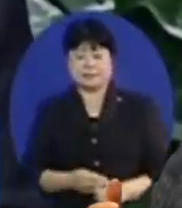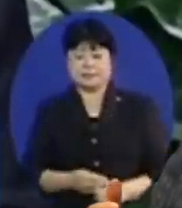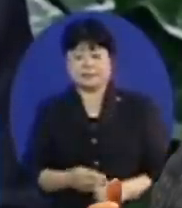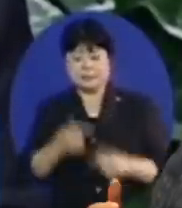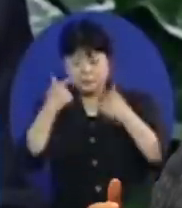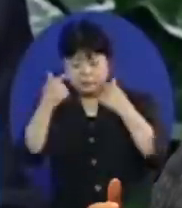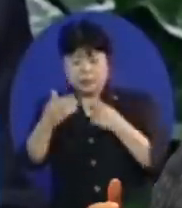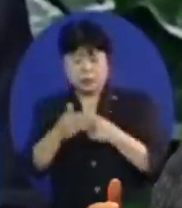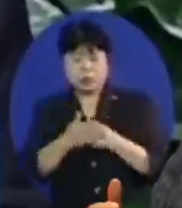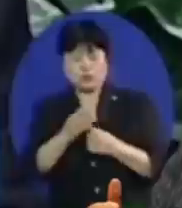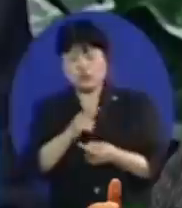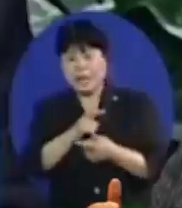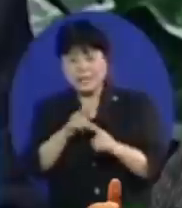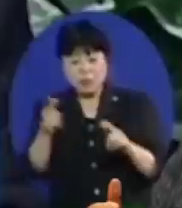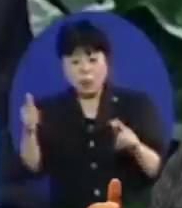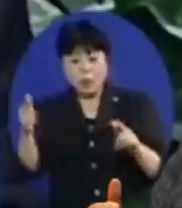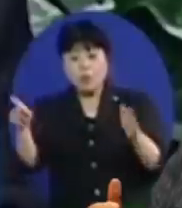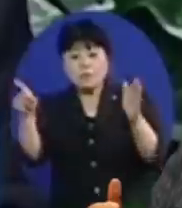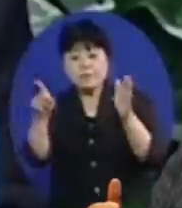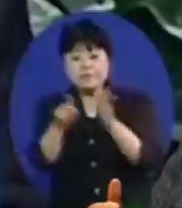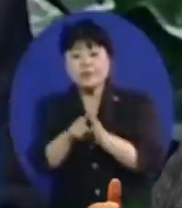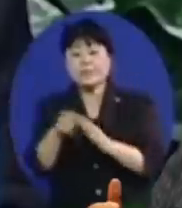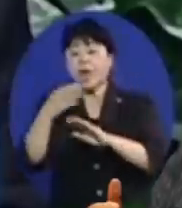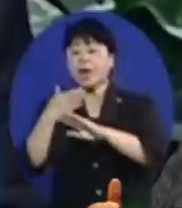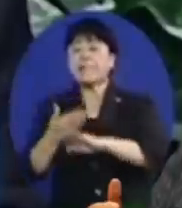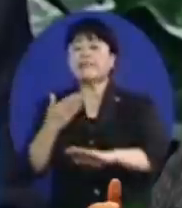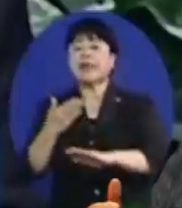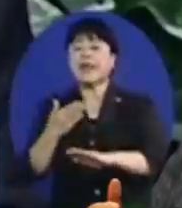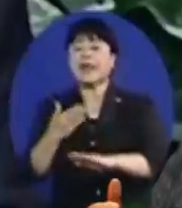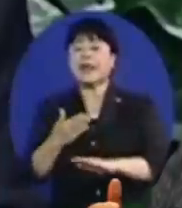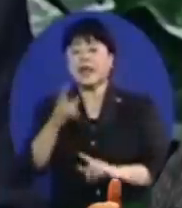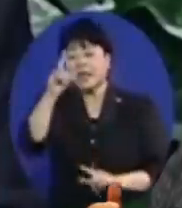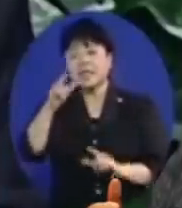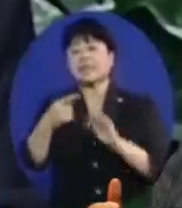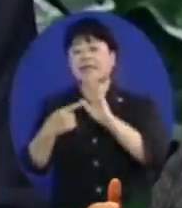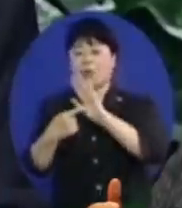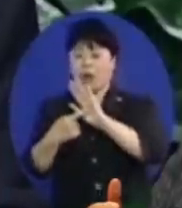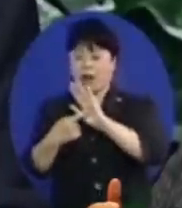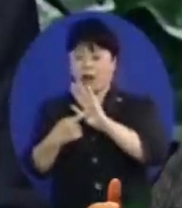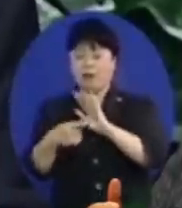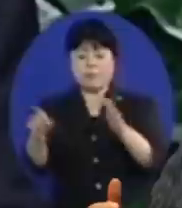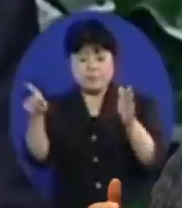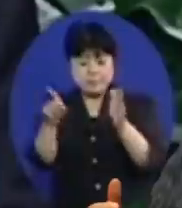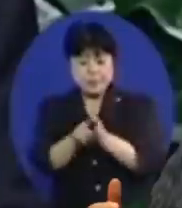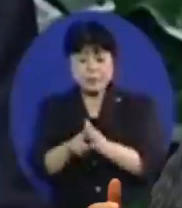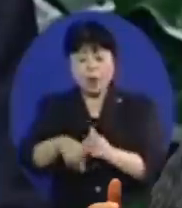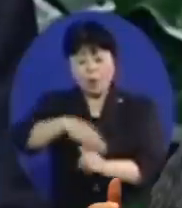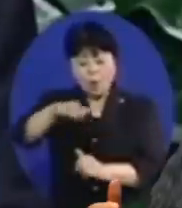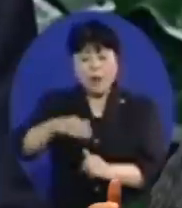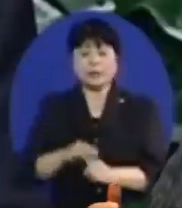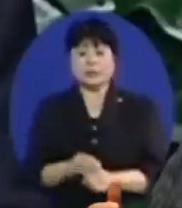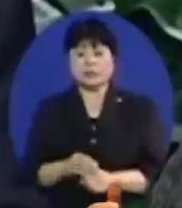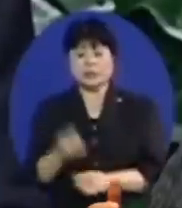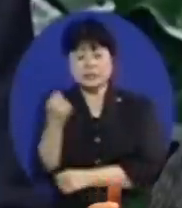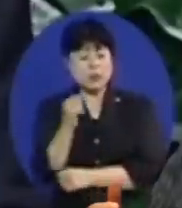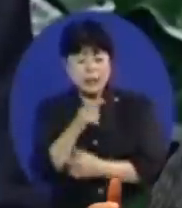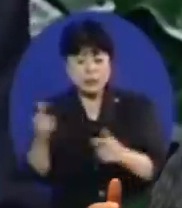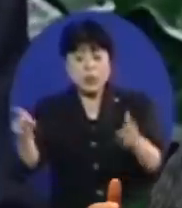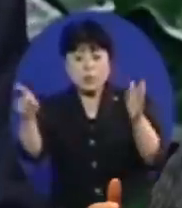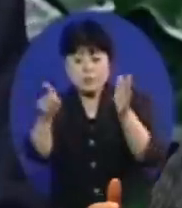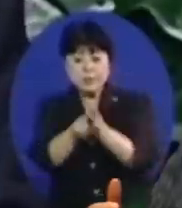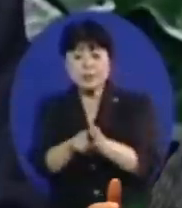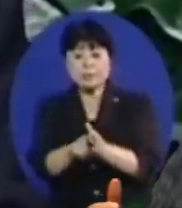정확하게 도움만 주는 것이 아닙니다. 믿음에 정반대되는 현상이 일어날 때가 많습니다. 믿음이란 환경이 좌우한 것이 아니라